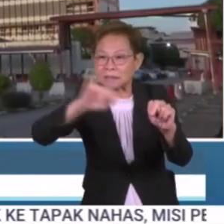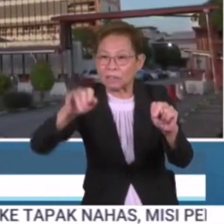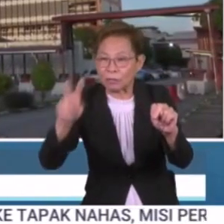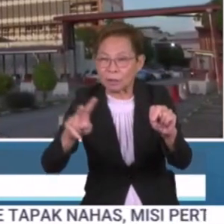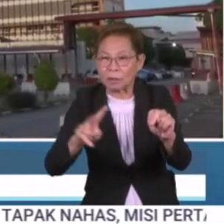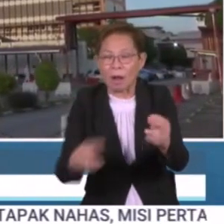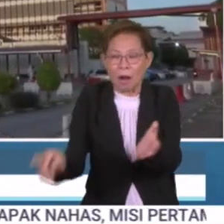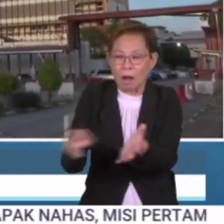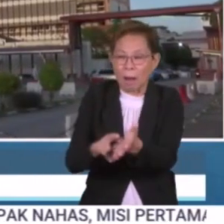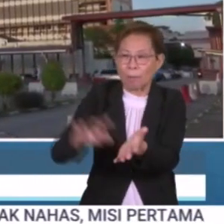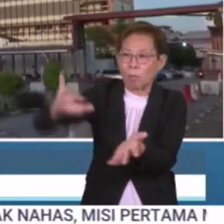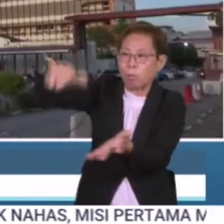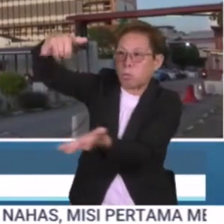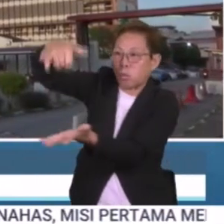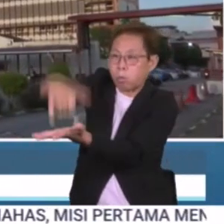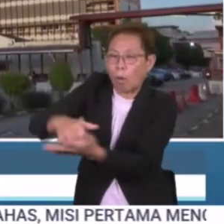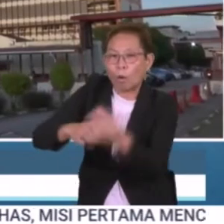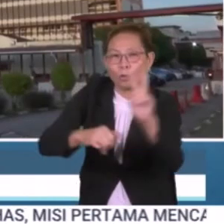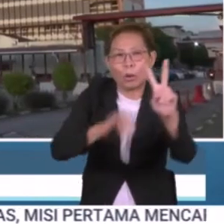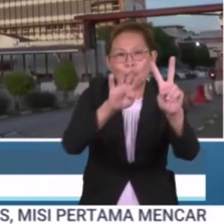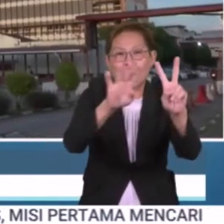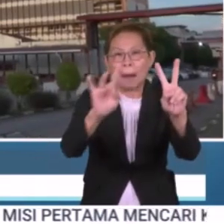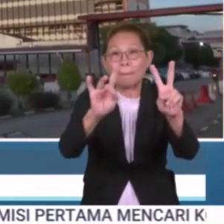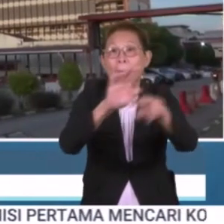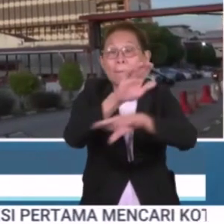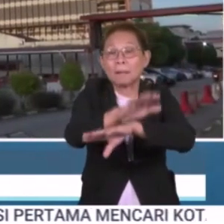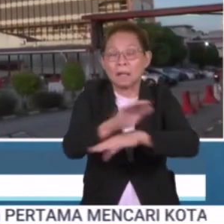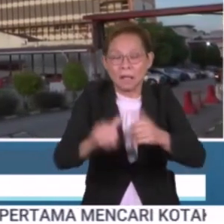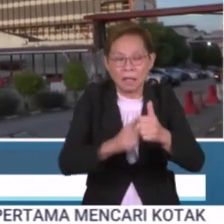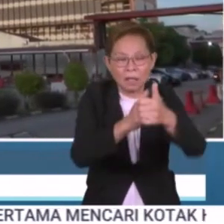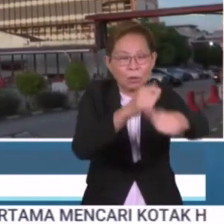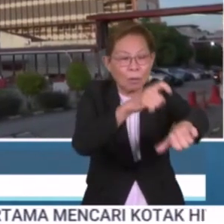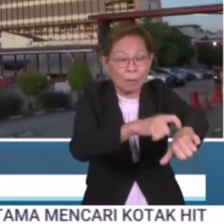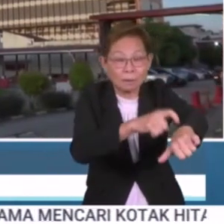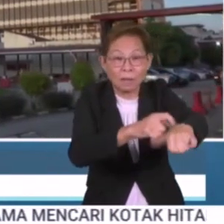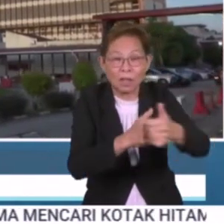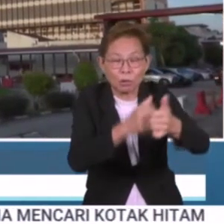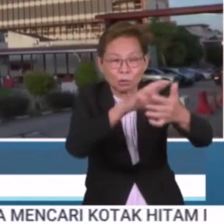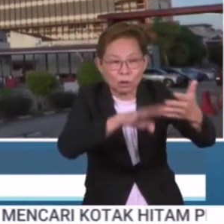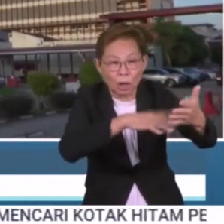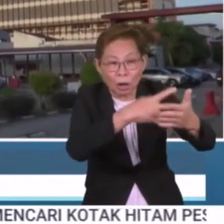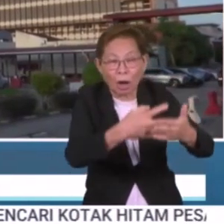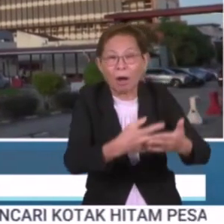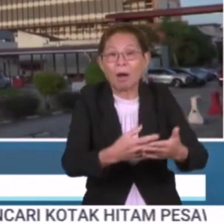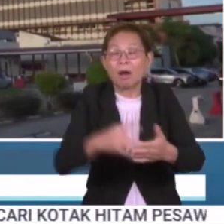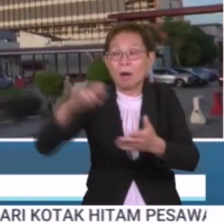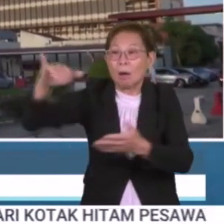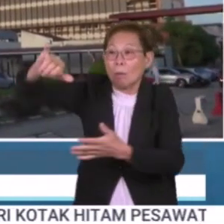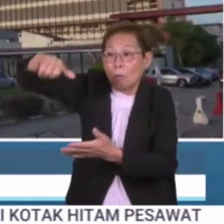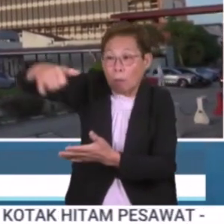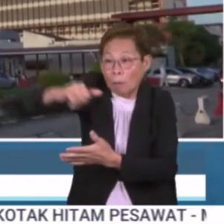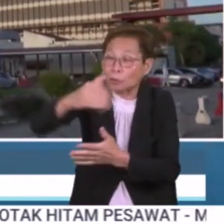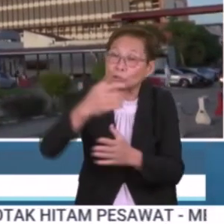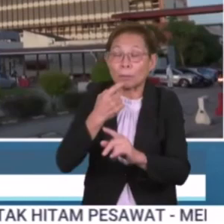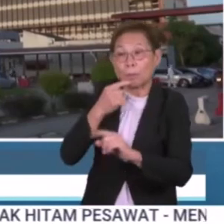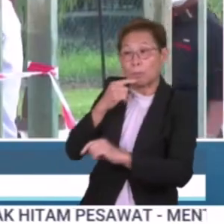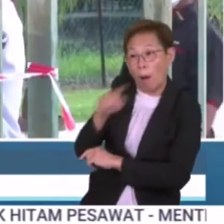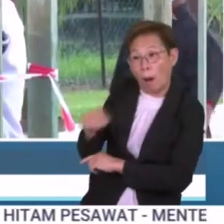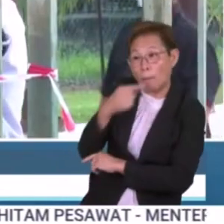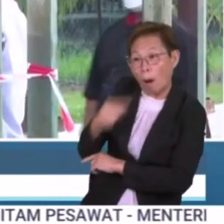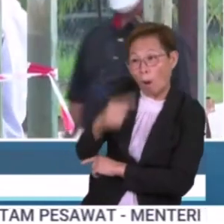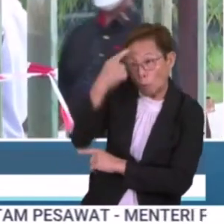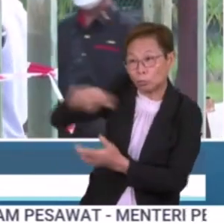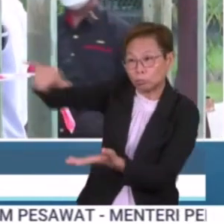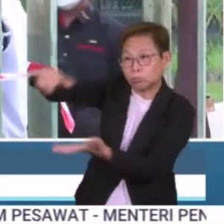pada pukul 02.48 petang tadi dan mengikut jadwal asal kapal tersebut telah pun mendapat arahan untuk mendarat pada pukul